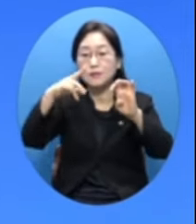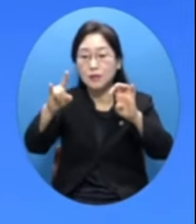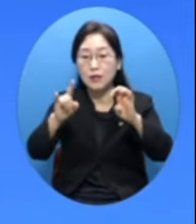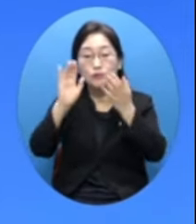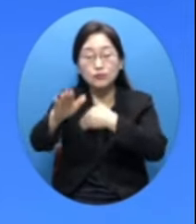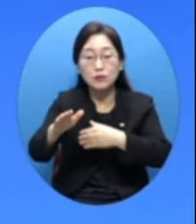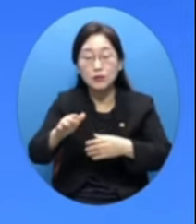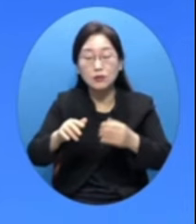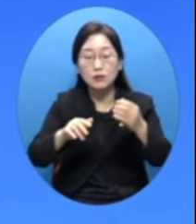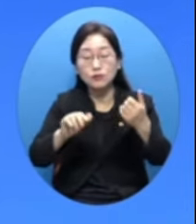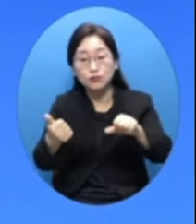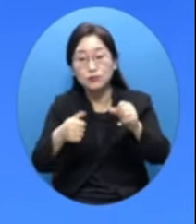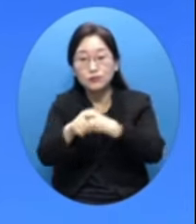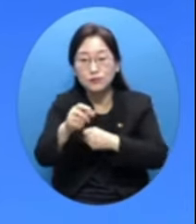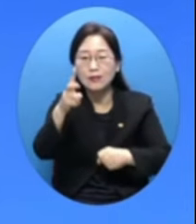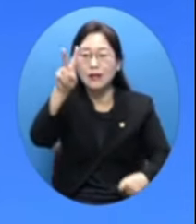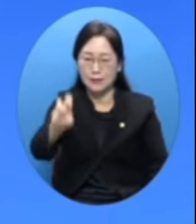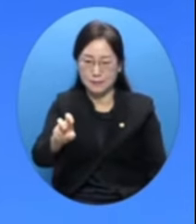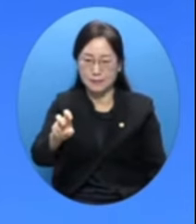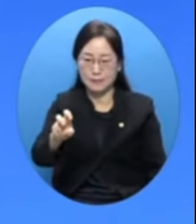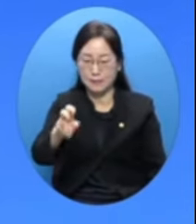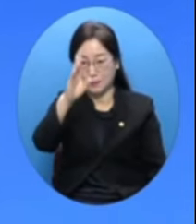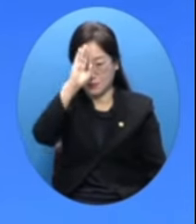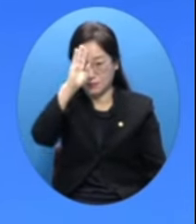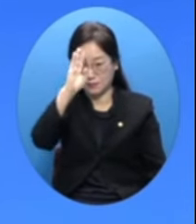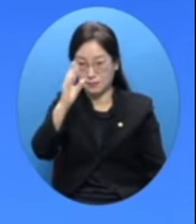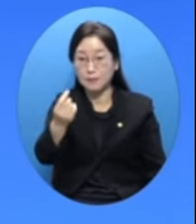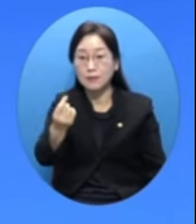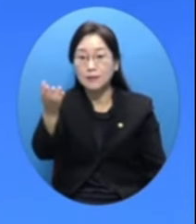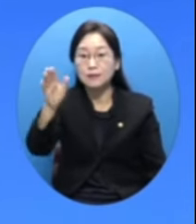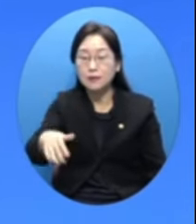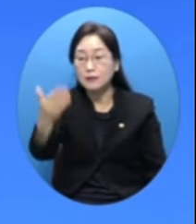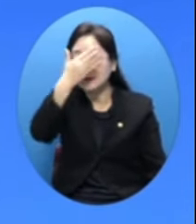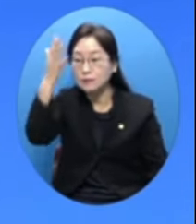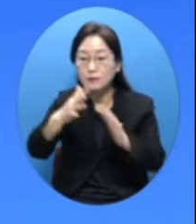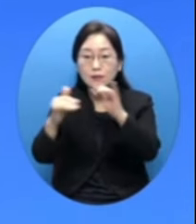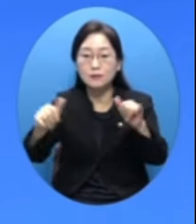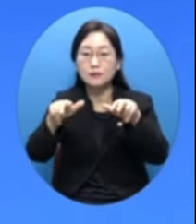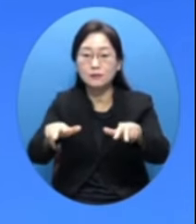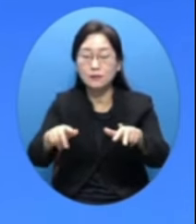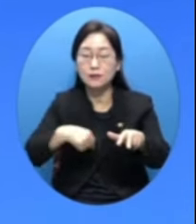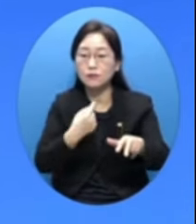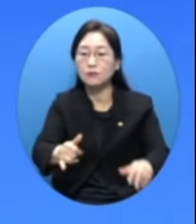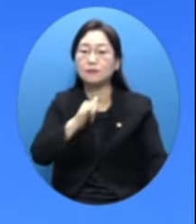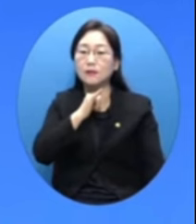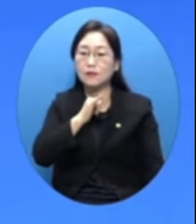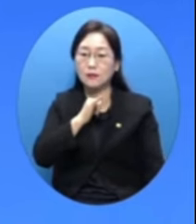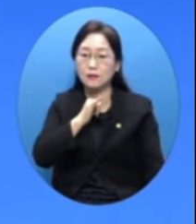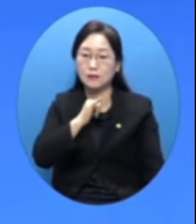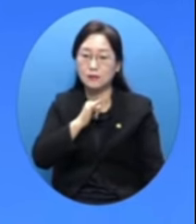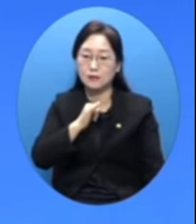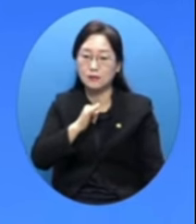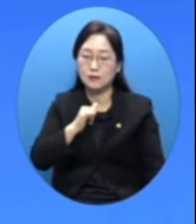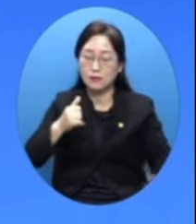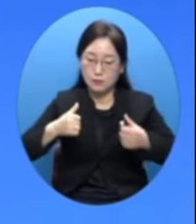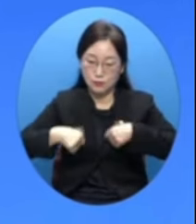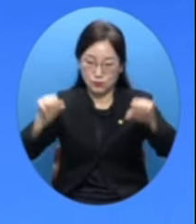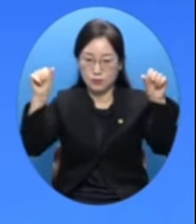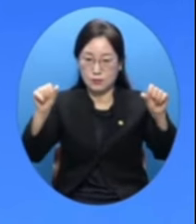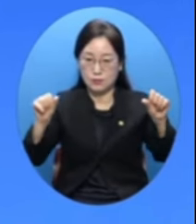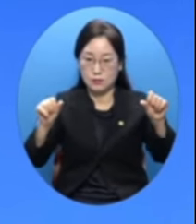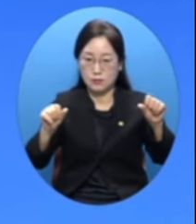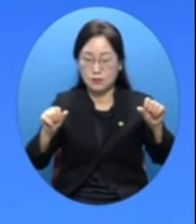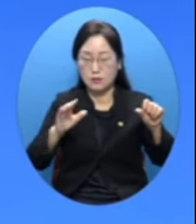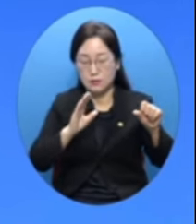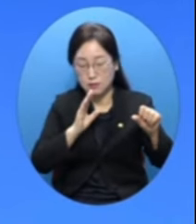죽음의 원인은 암인데 병인데 젊은 사람들이 지금 스스로 목숨을 포기하고 있는 그런 절망의 시대에 살고